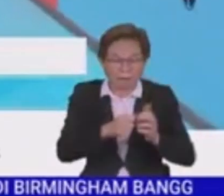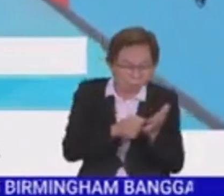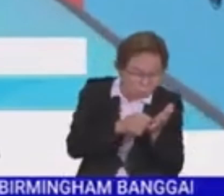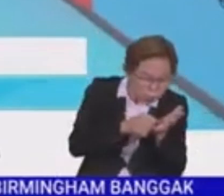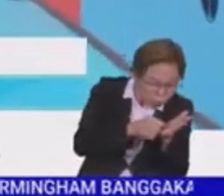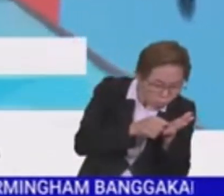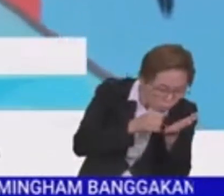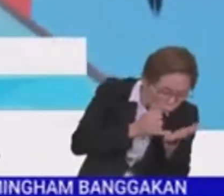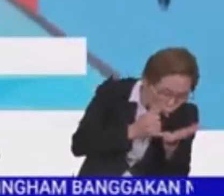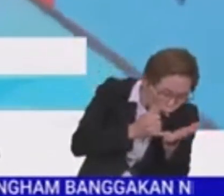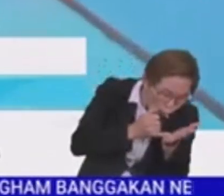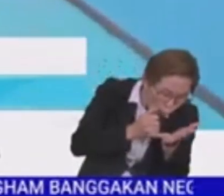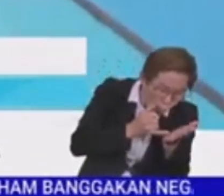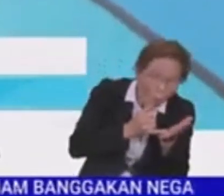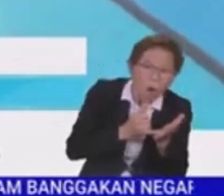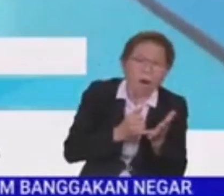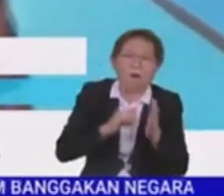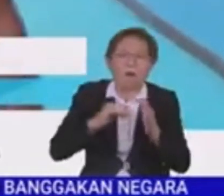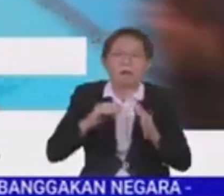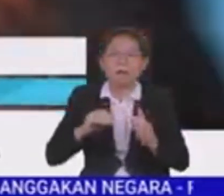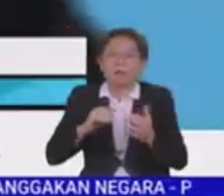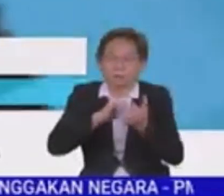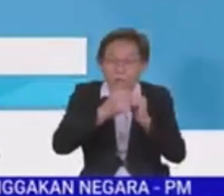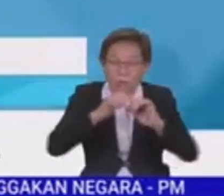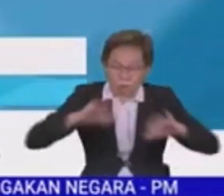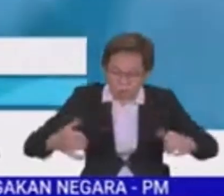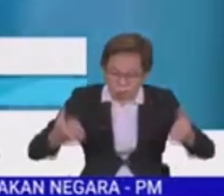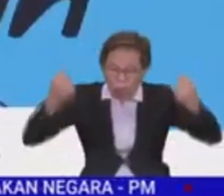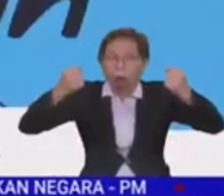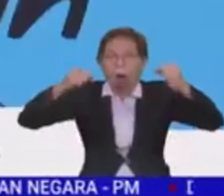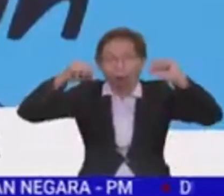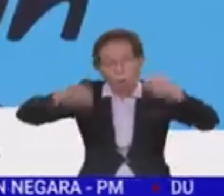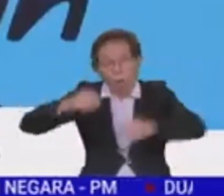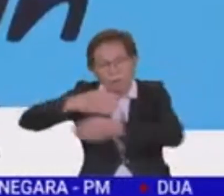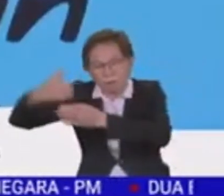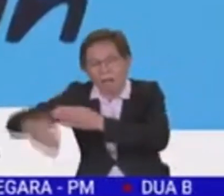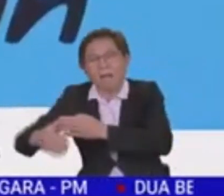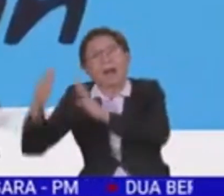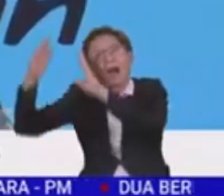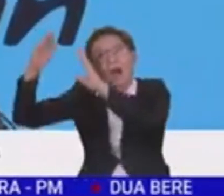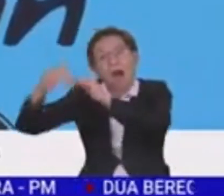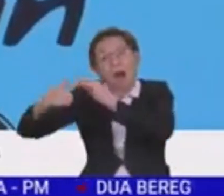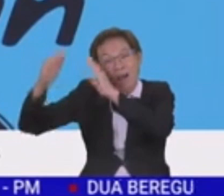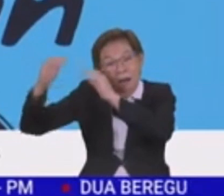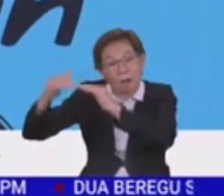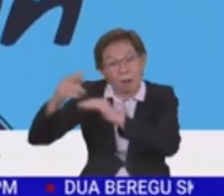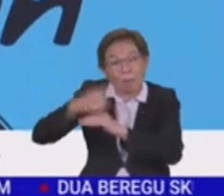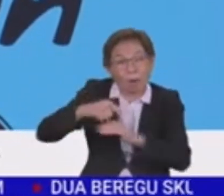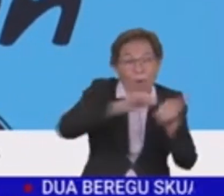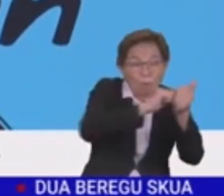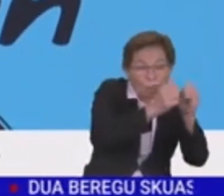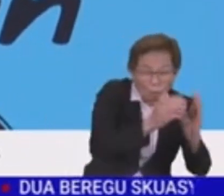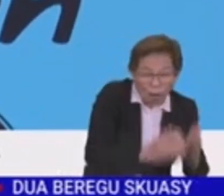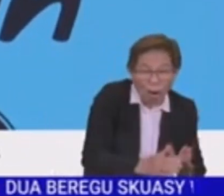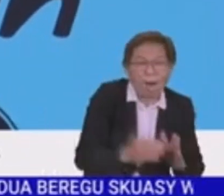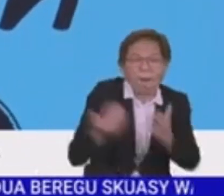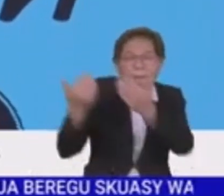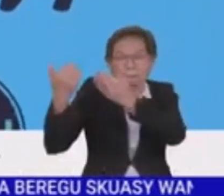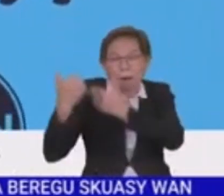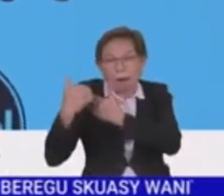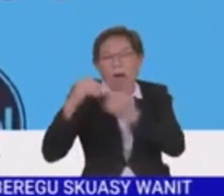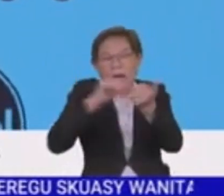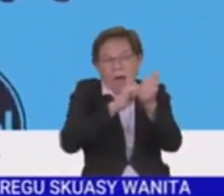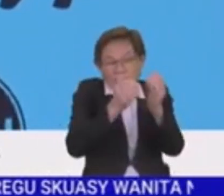dalam suka nangka berat dapat diselesaikan segera dan berharap nggak suka tersebut turut sama memainkan peranan dalam memastikan